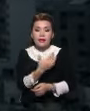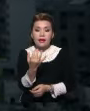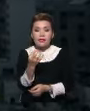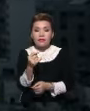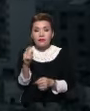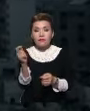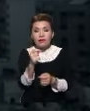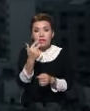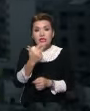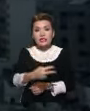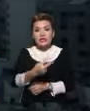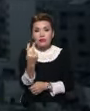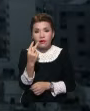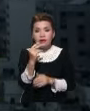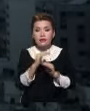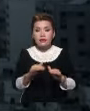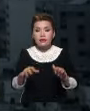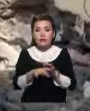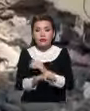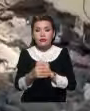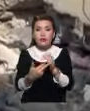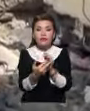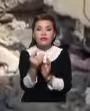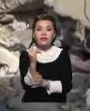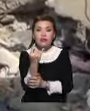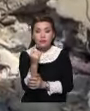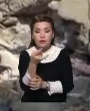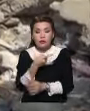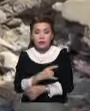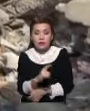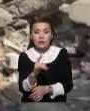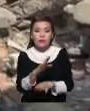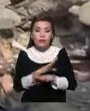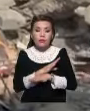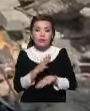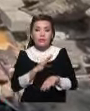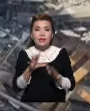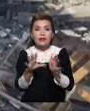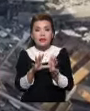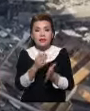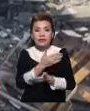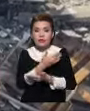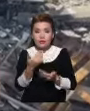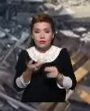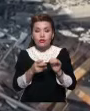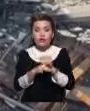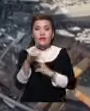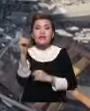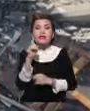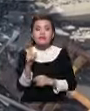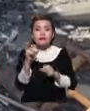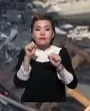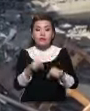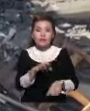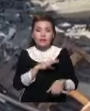там умерли 32 пациента, в том числе трое новорожденных, из-за осады больницы и отсутствия электроэнергии. Но в Израиле считают, в ней могут